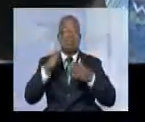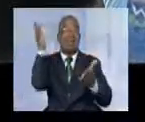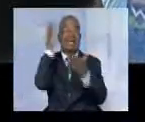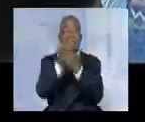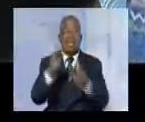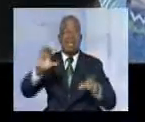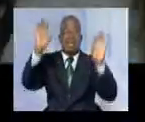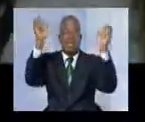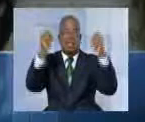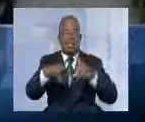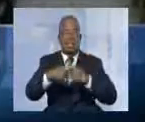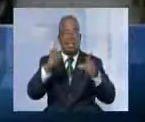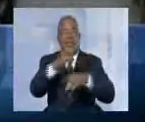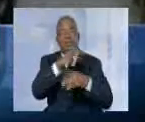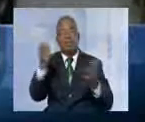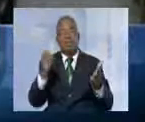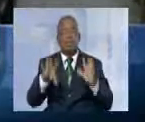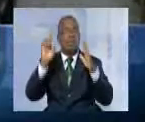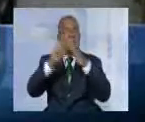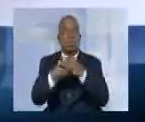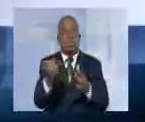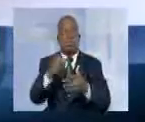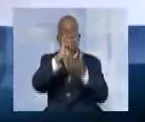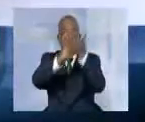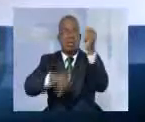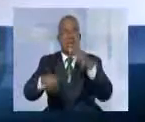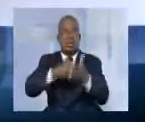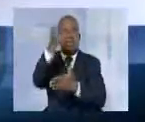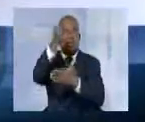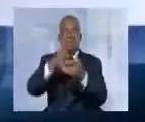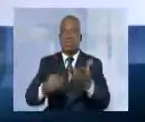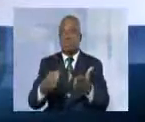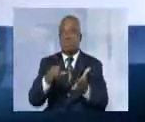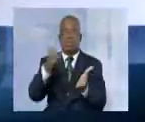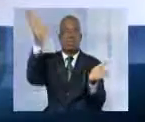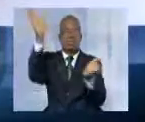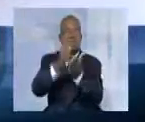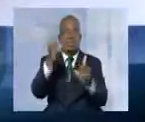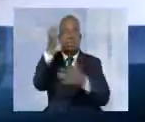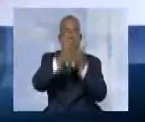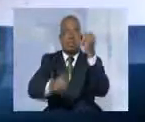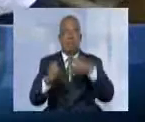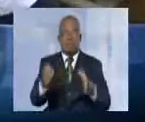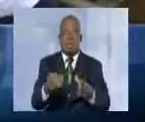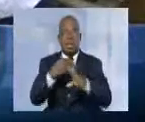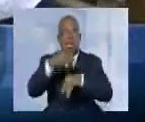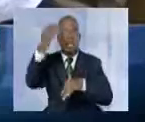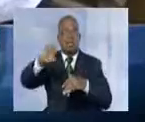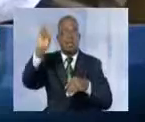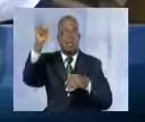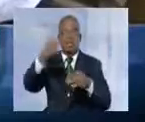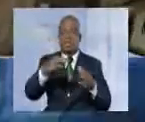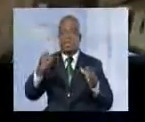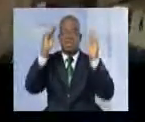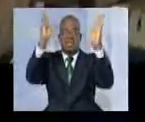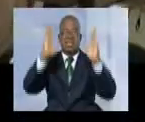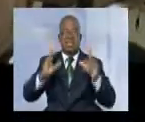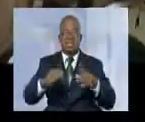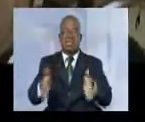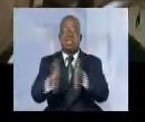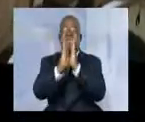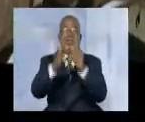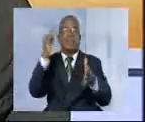une ponction sur le salaire des grévistes après une première grève initiée par l'intersyndicale des enseignants qui réclamait de meilleures conditions de vie